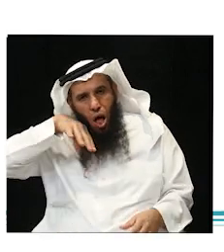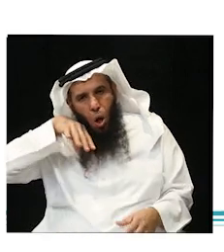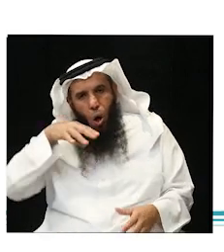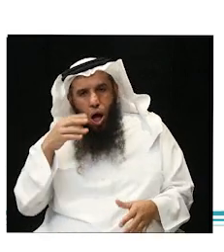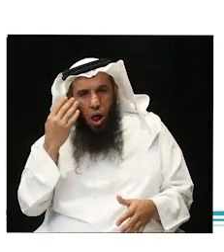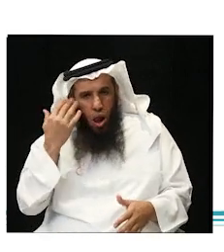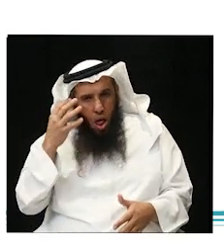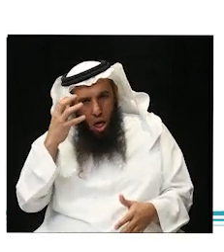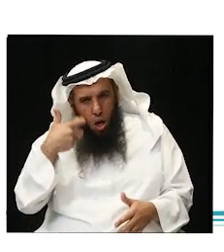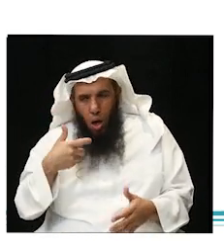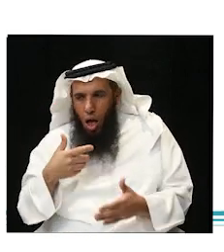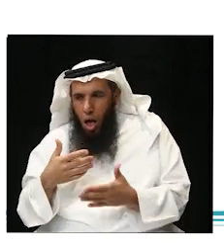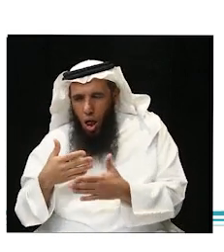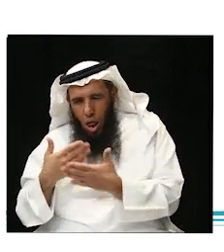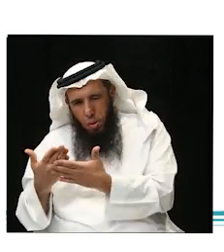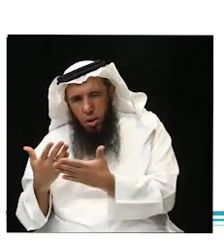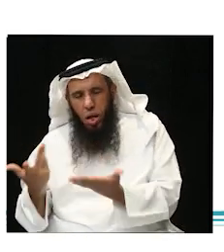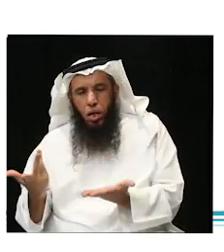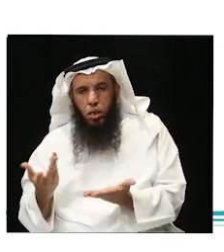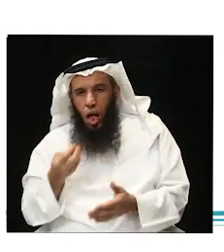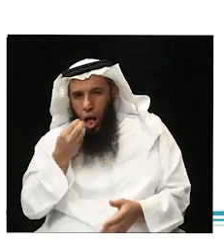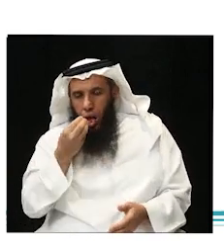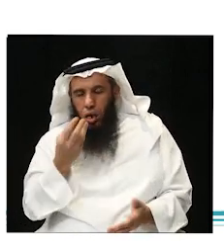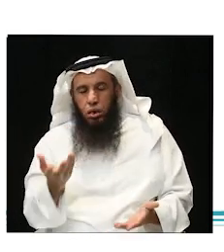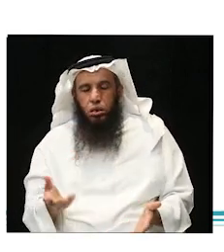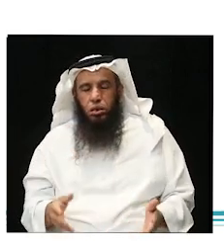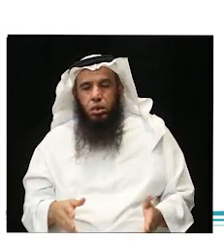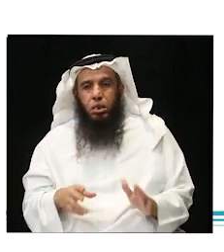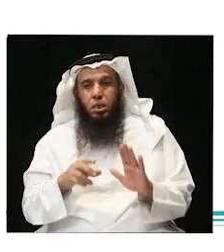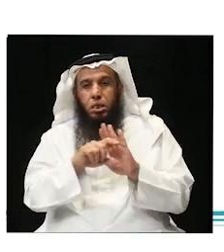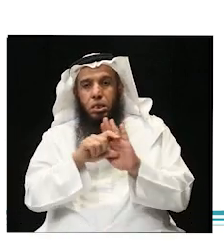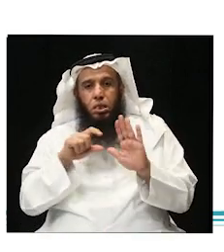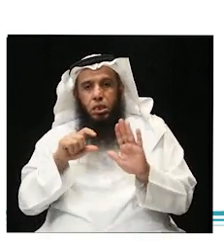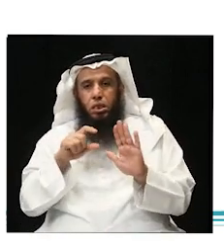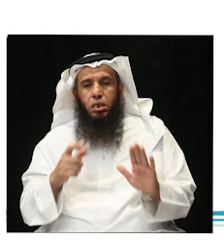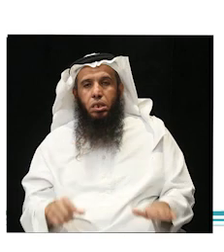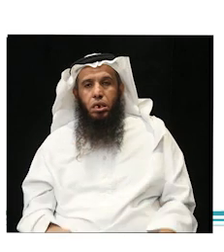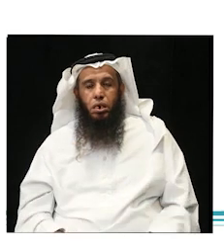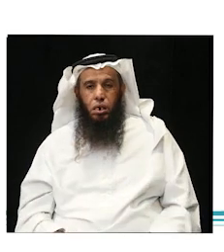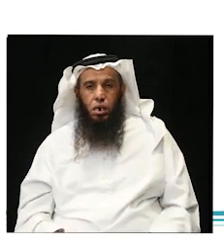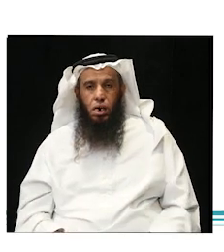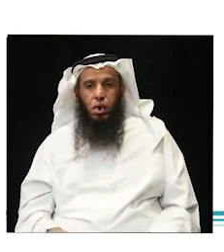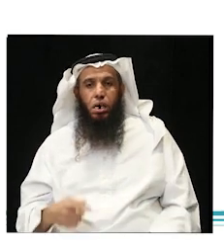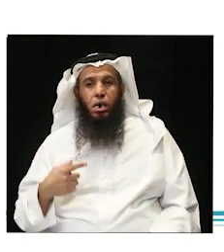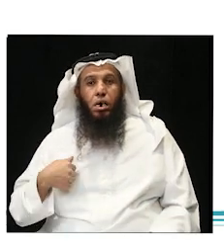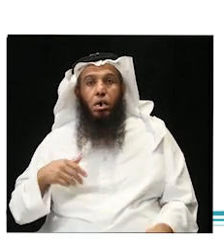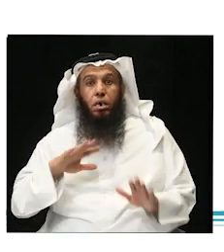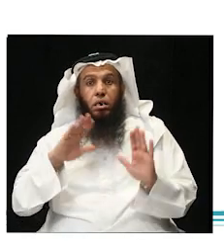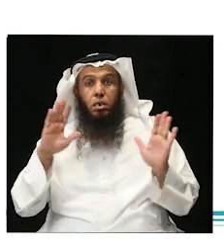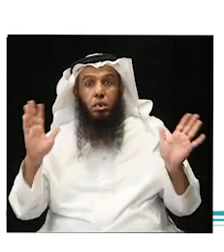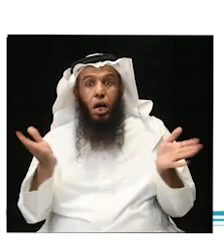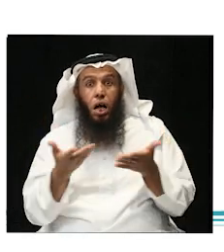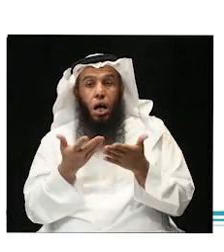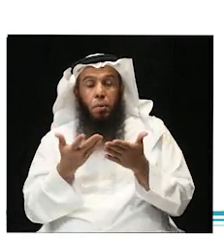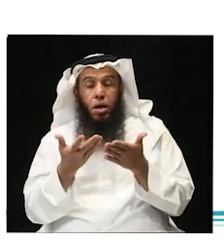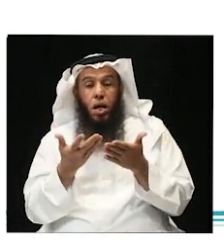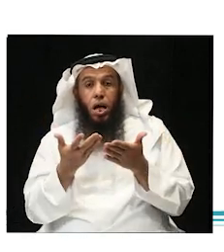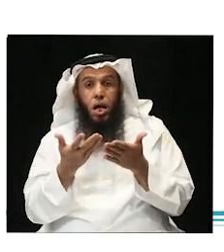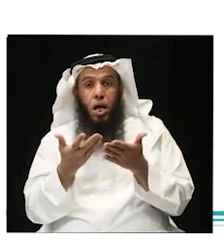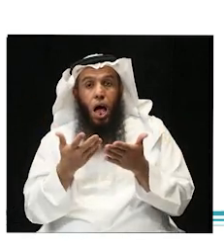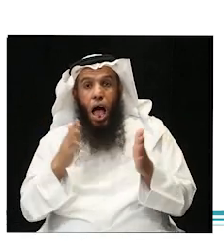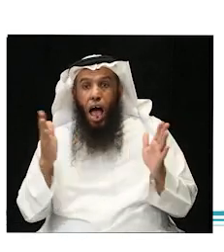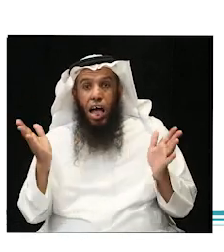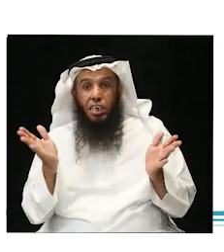يهمنا في التعريف هذه الجملة، اسم جامع لأي شيء، لكل ما يحبه